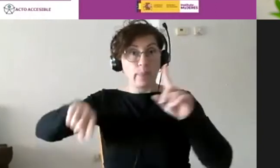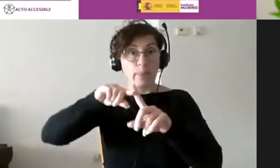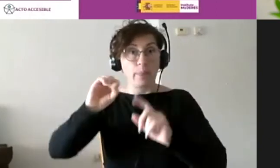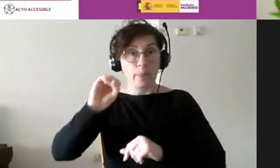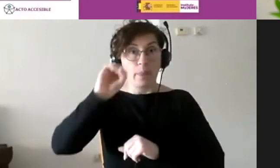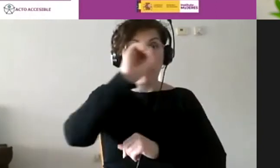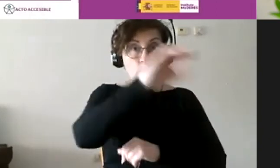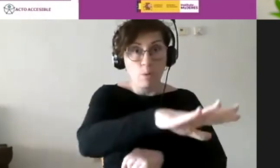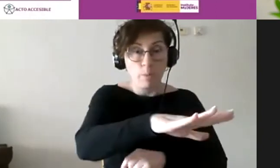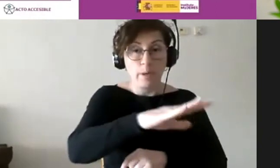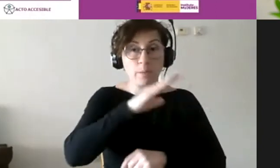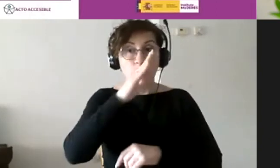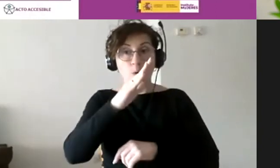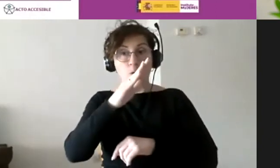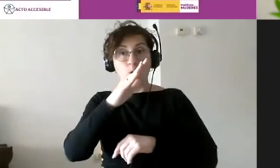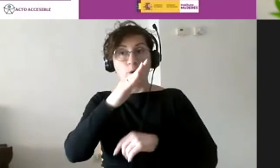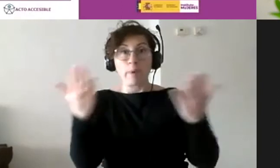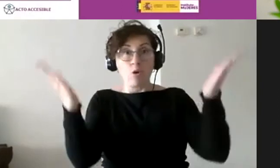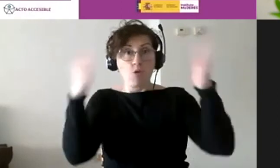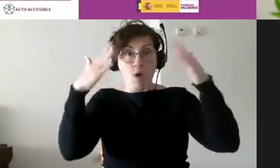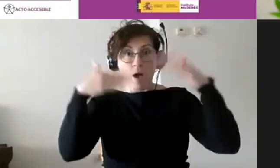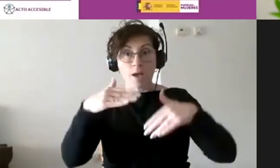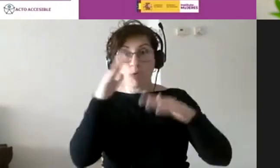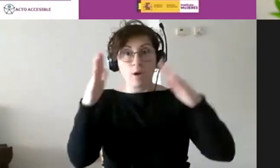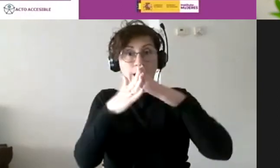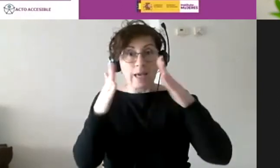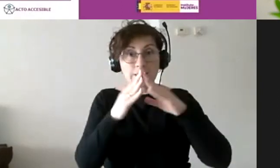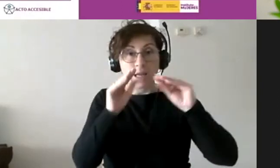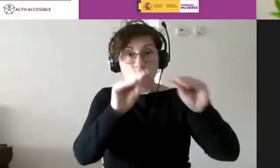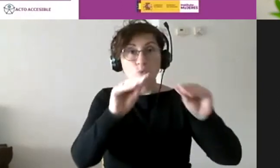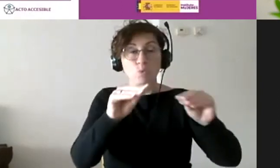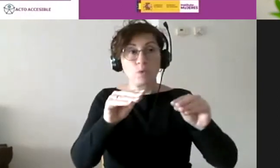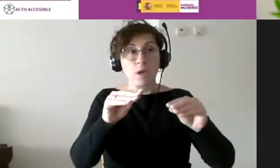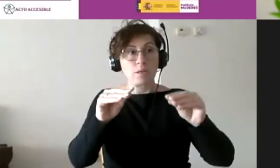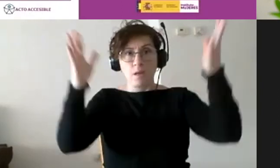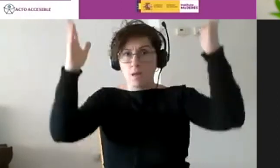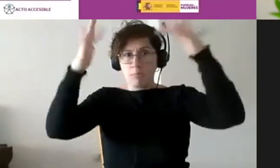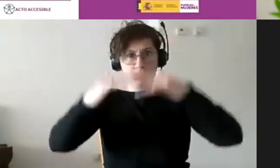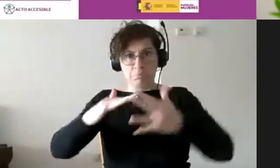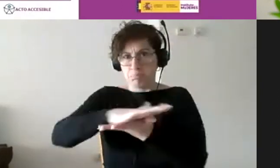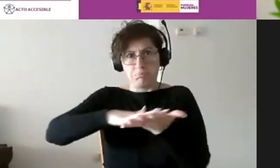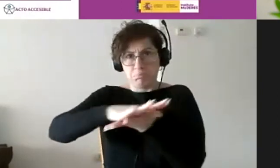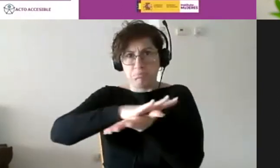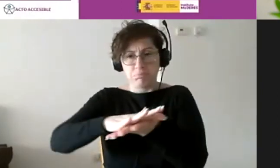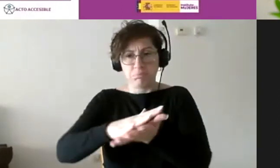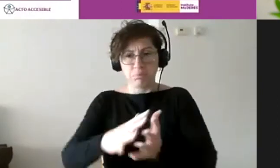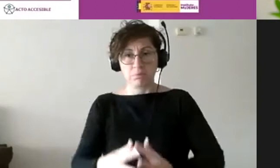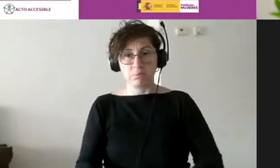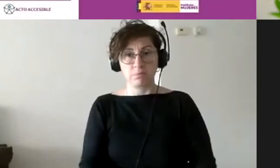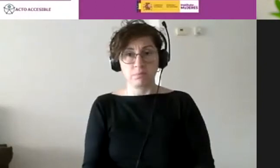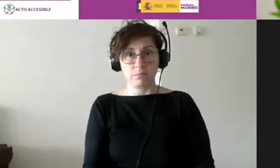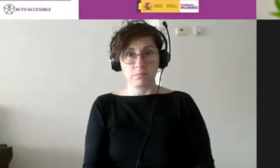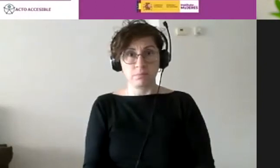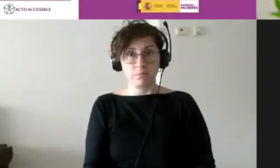Прошу. На сегодняшний день они проживают в санатории по